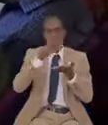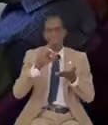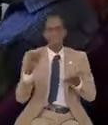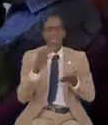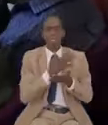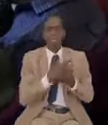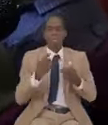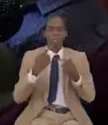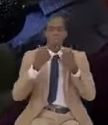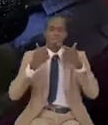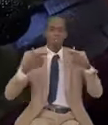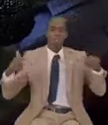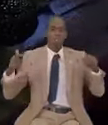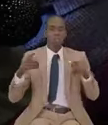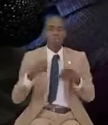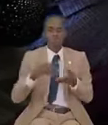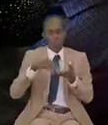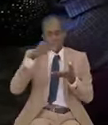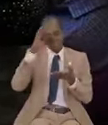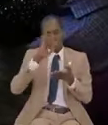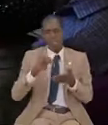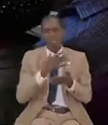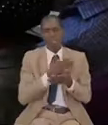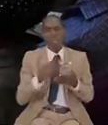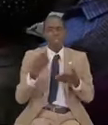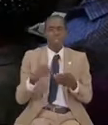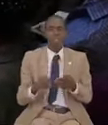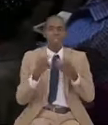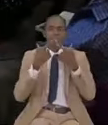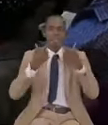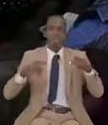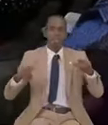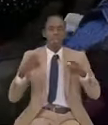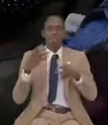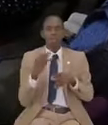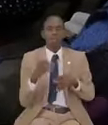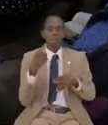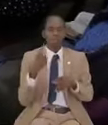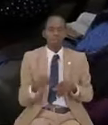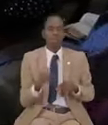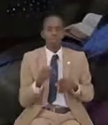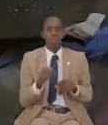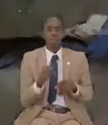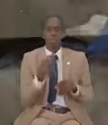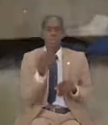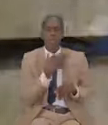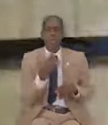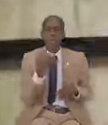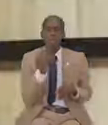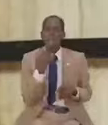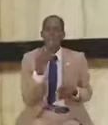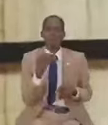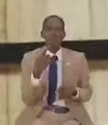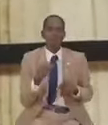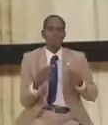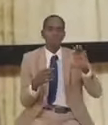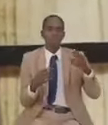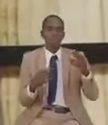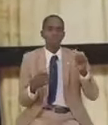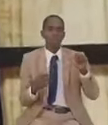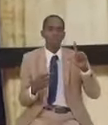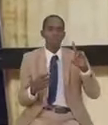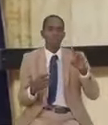gardiens les lettres et la langue des gardiens où est-ce qu'il faisait il voudrait laver leur